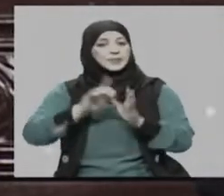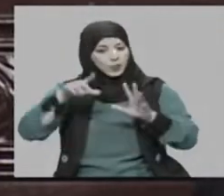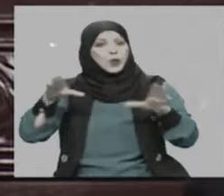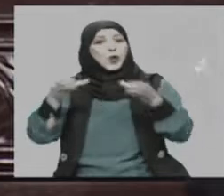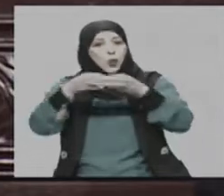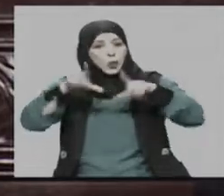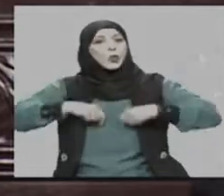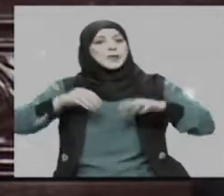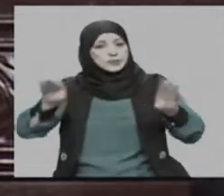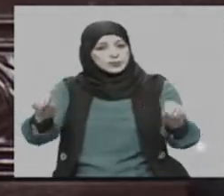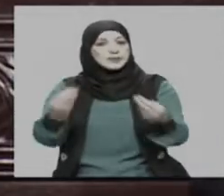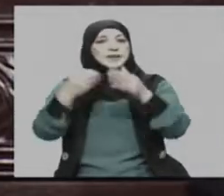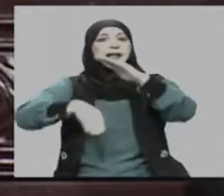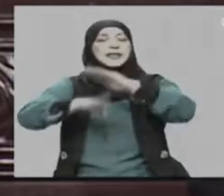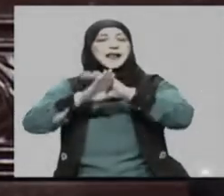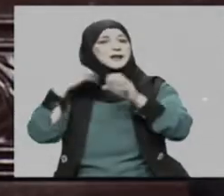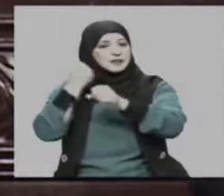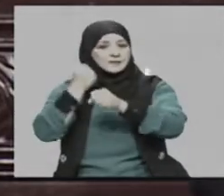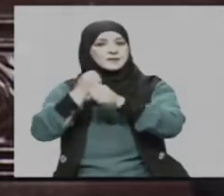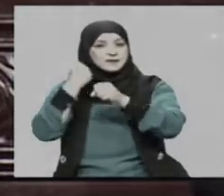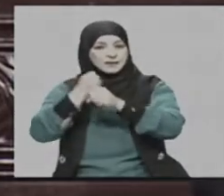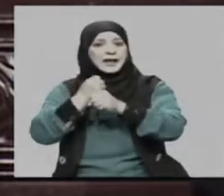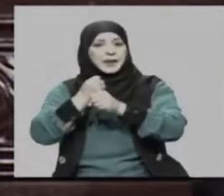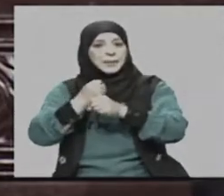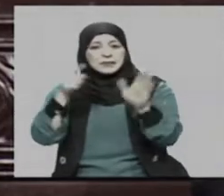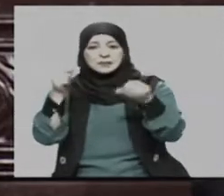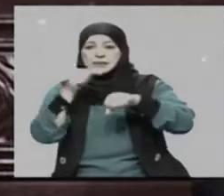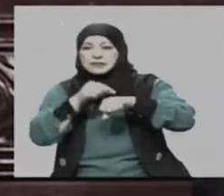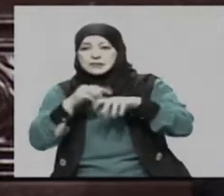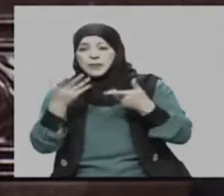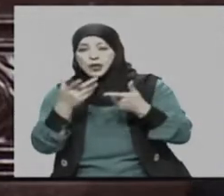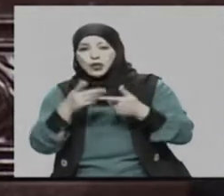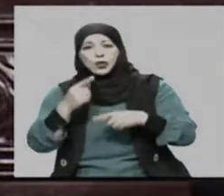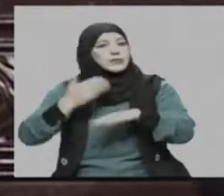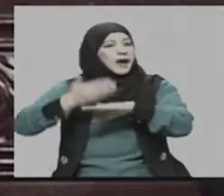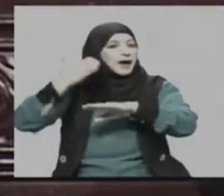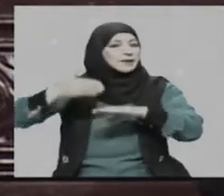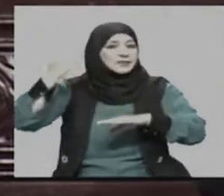الحكومة في العمل منذ النهار هذاك،